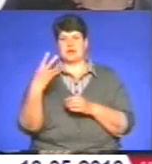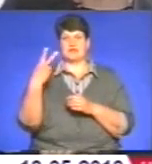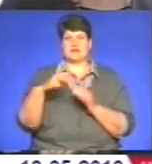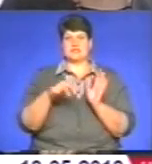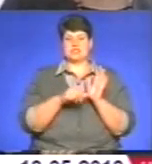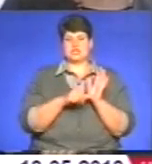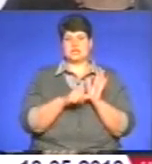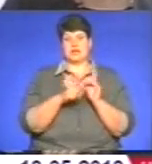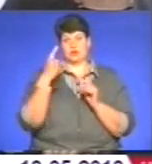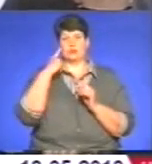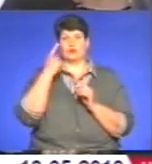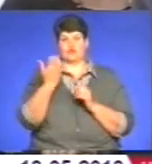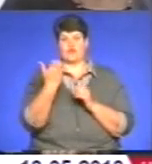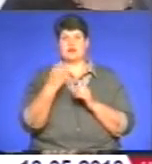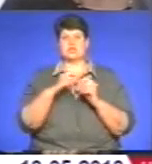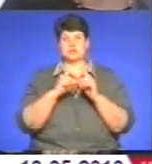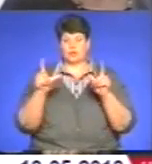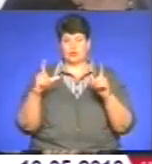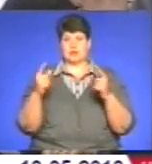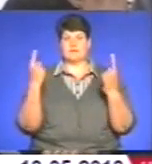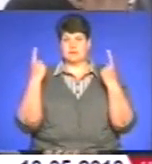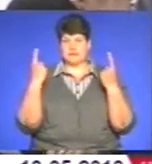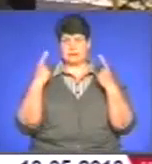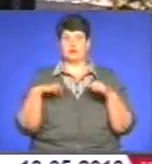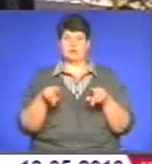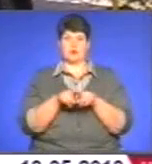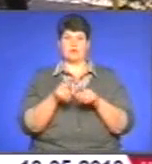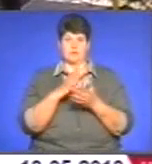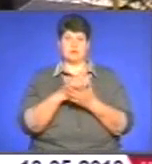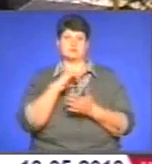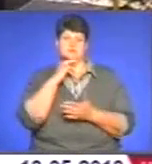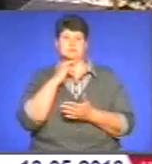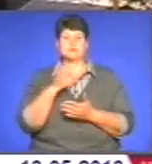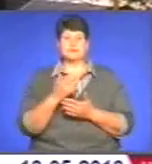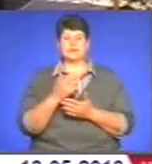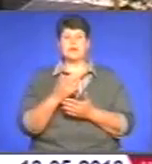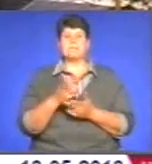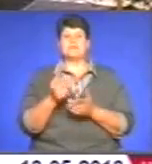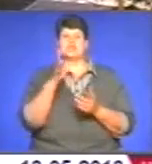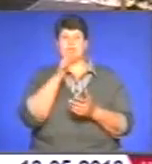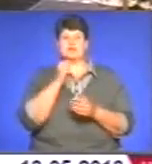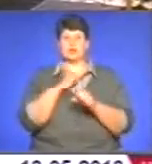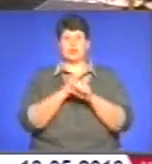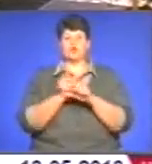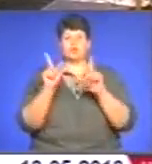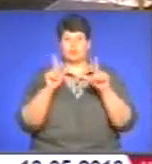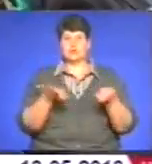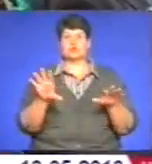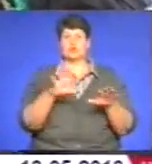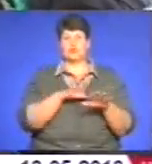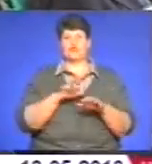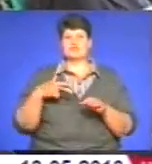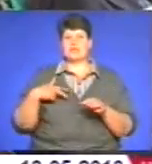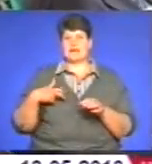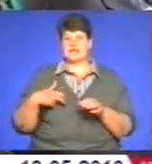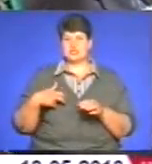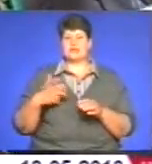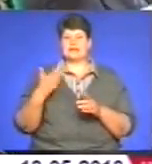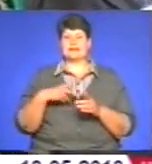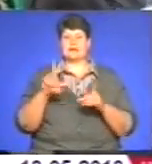така одна із великих, вона заслуговує на це теж уваги. Під час робочої поїздки Валентин Хоптян побував також у Заліщиках, де